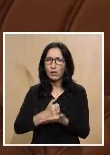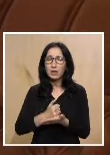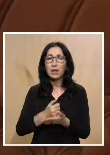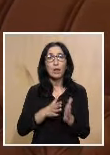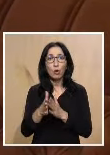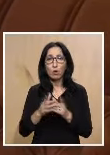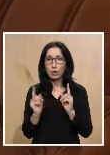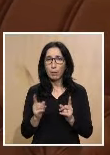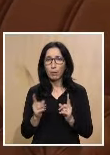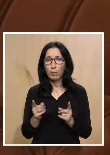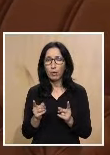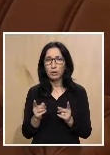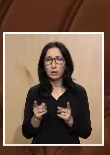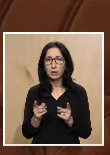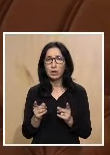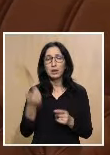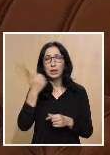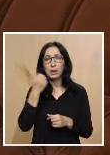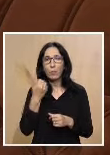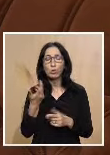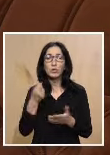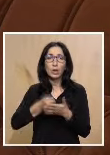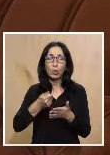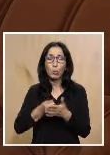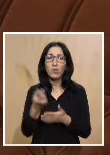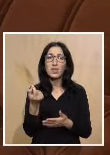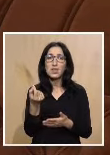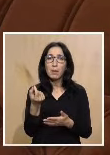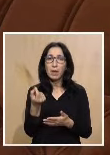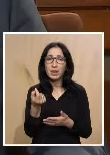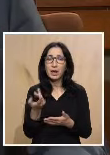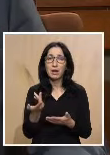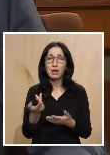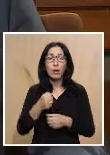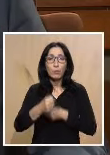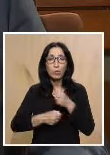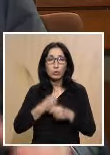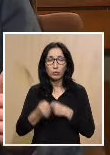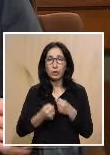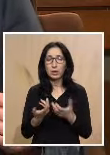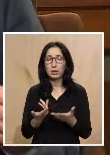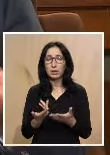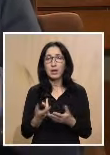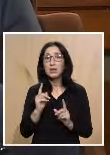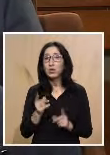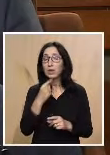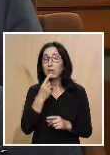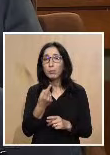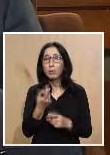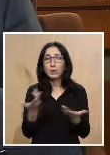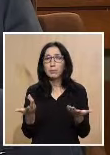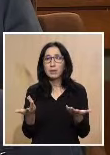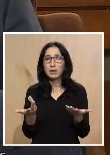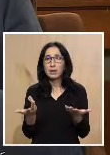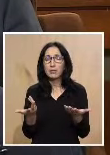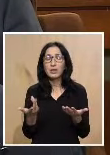хората могат да ги ползват, да купуват семена и да Производителите. Тъкмо ще да ви попитам, да, какви